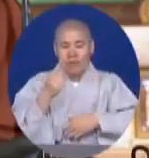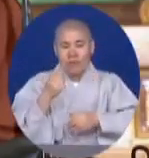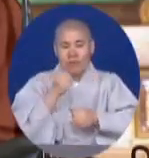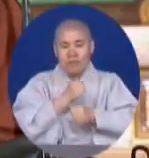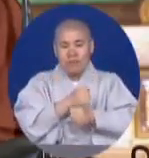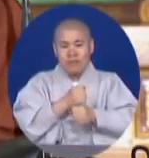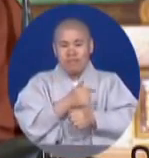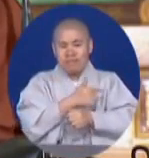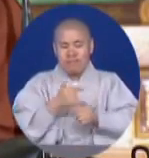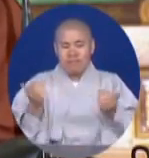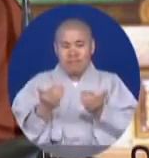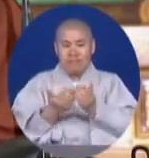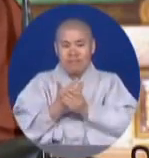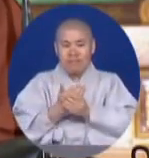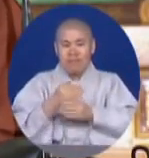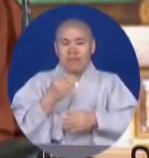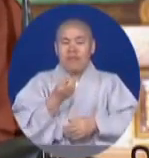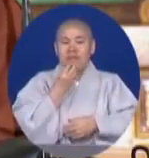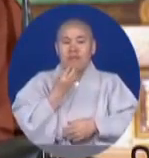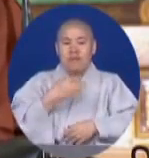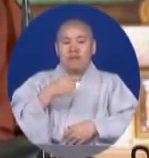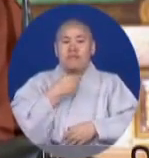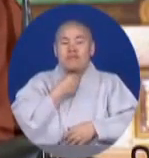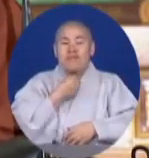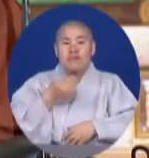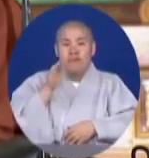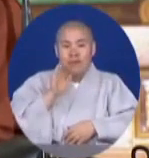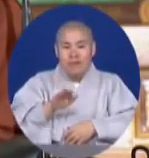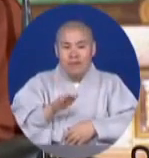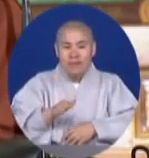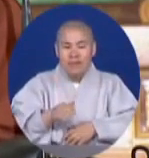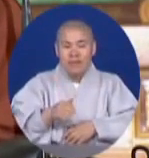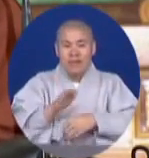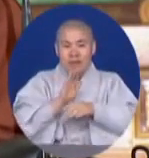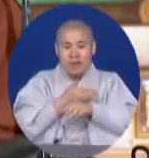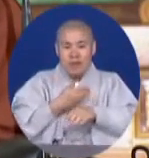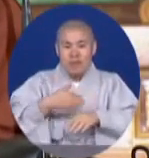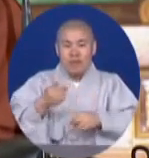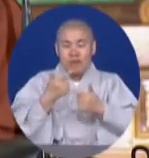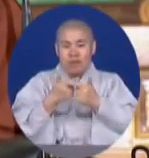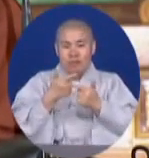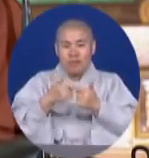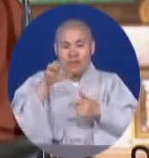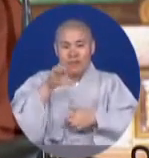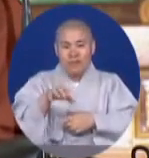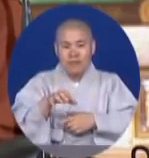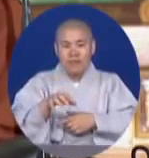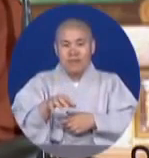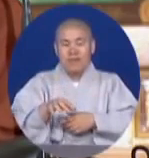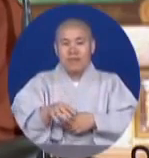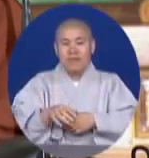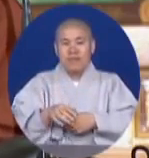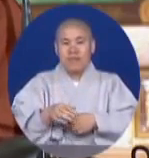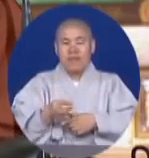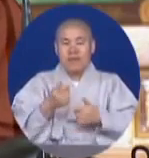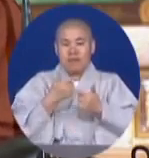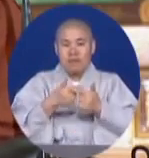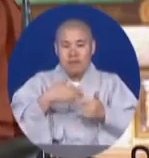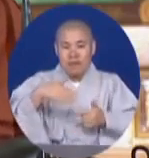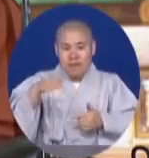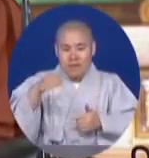서울 간다고 떡 갔는데 가고 보니 부산이요. 부산 간다고 떡 갔는데 가고 보니